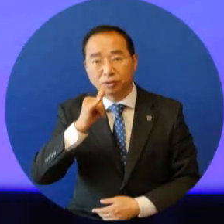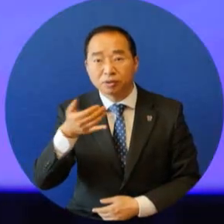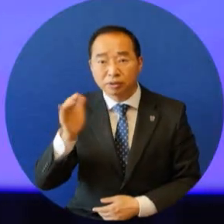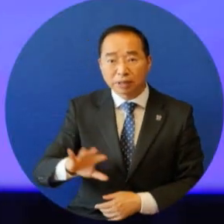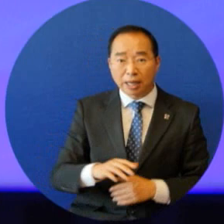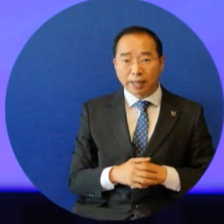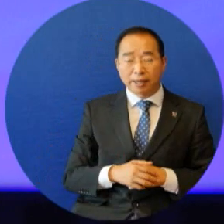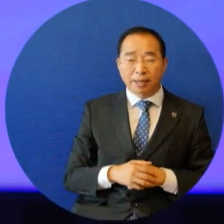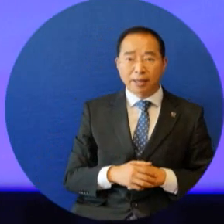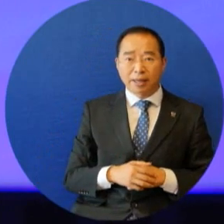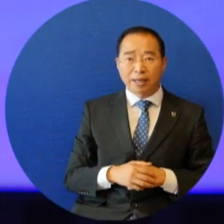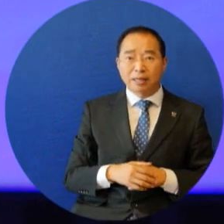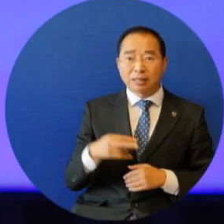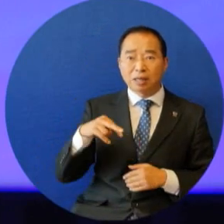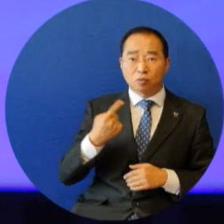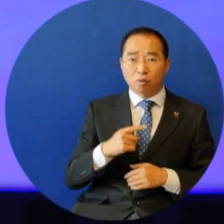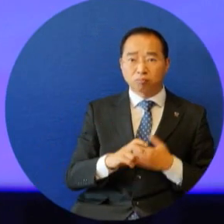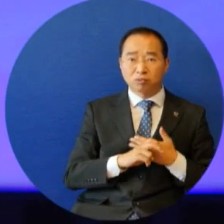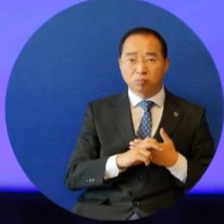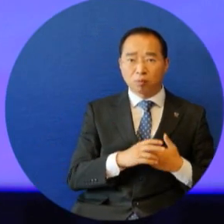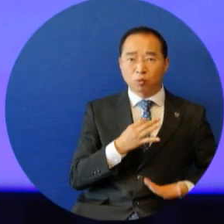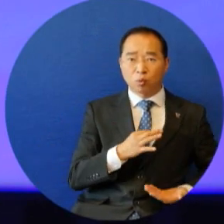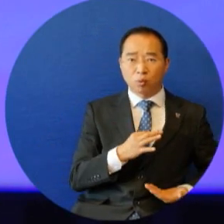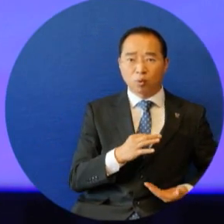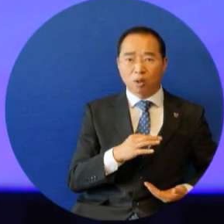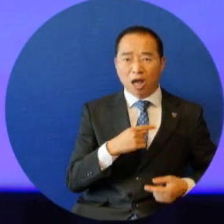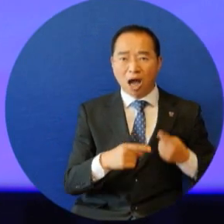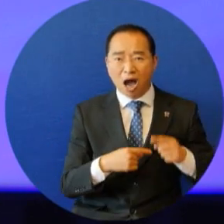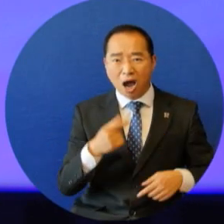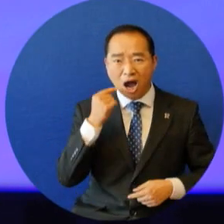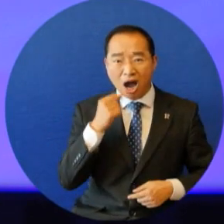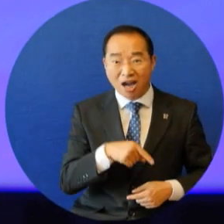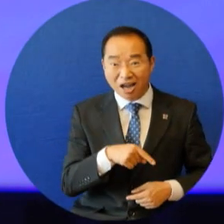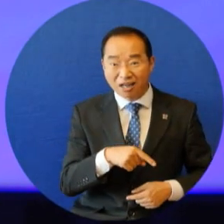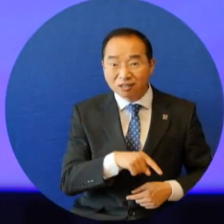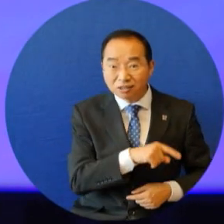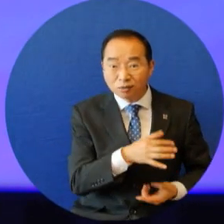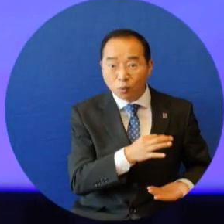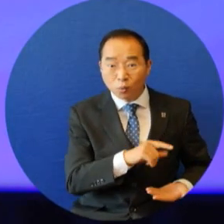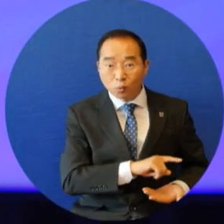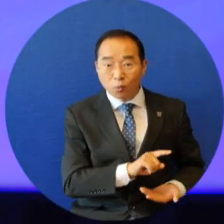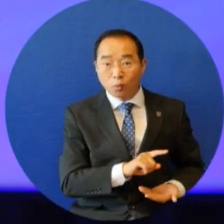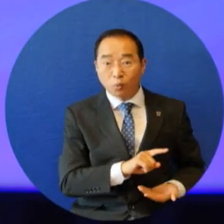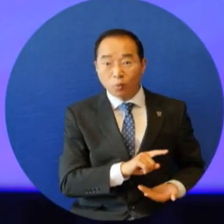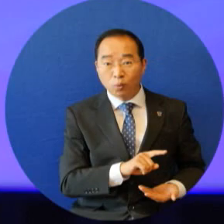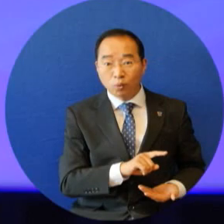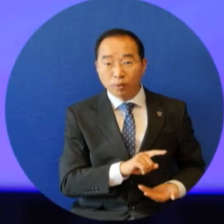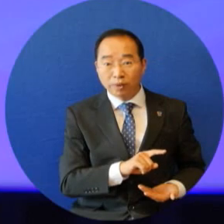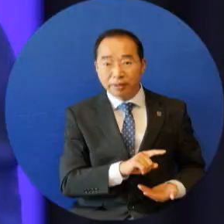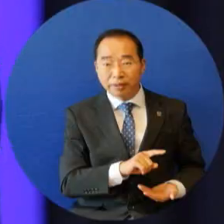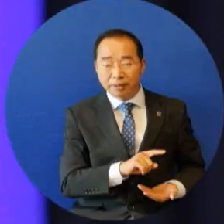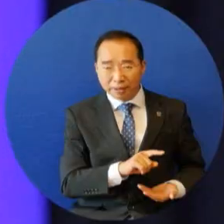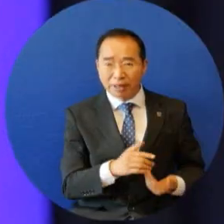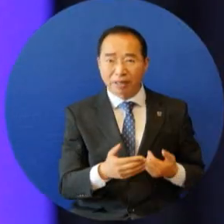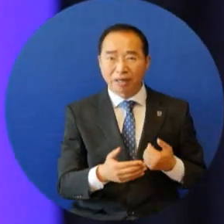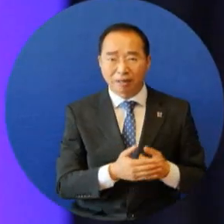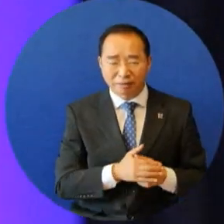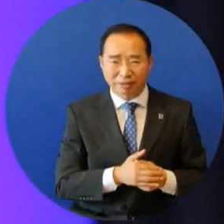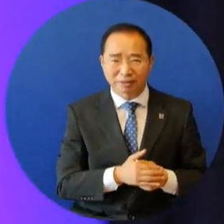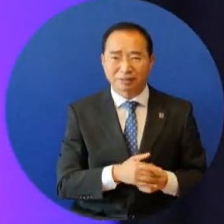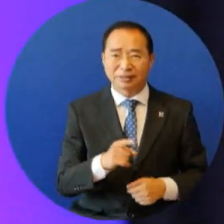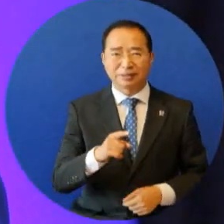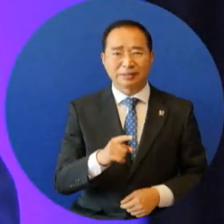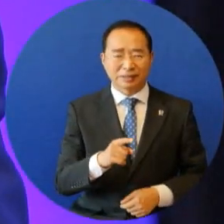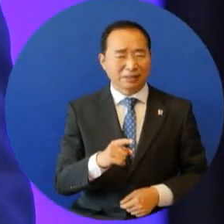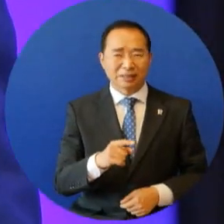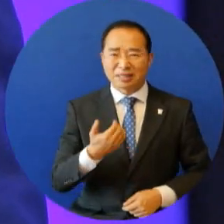그런데 그럼에도 불구하고 바깥으로 나오지 못하는 검은 돈들이 있어요. 그러면 이 돈들은